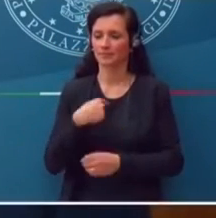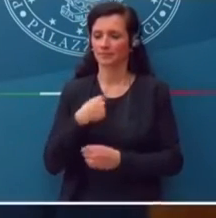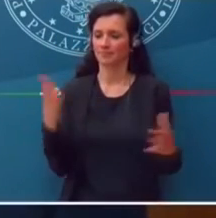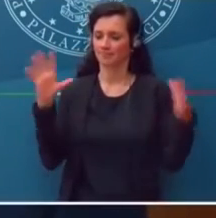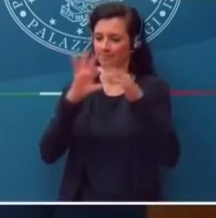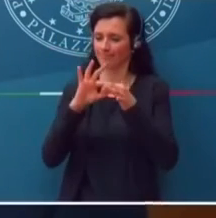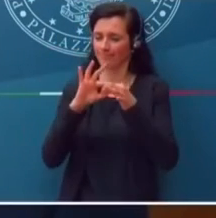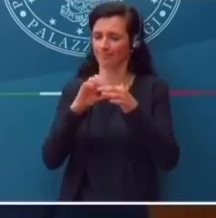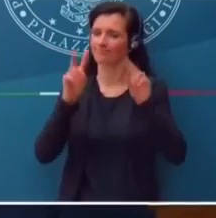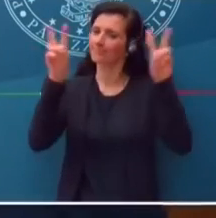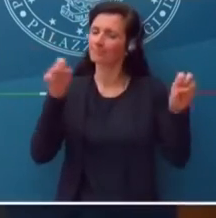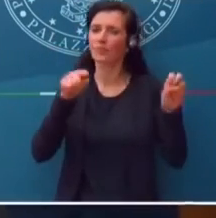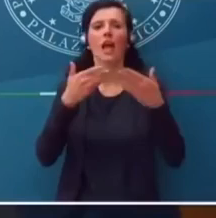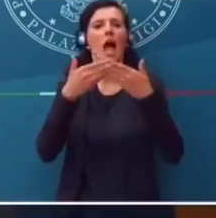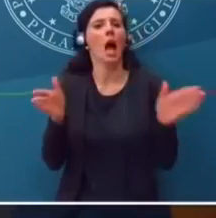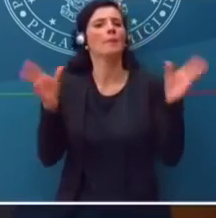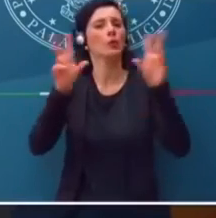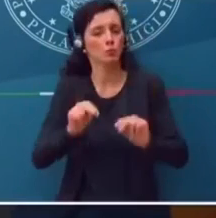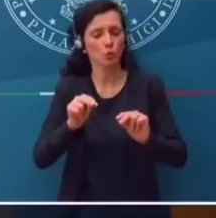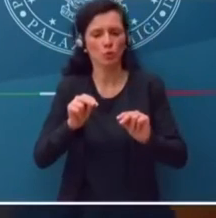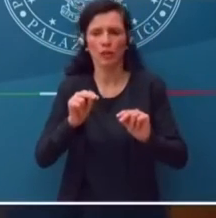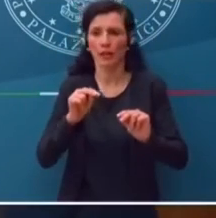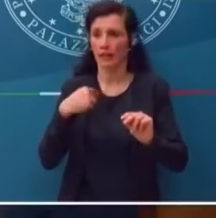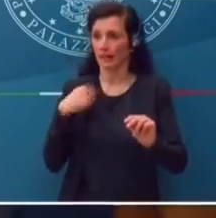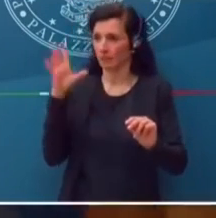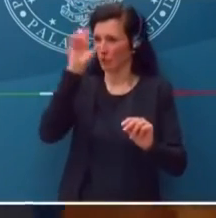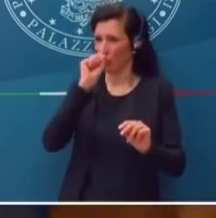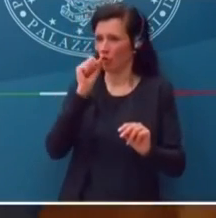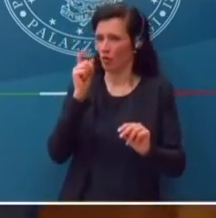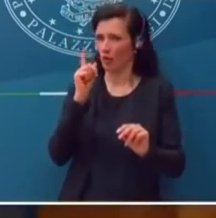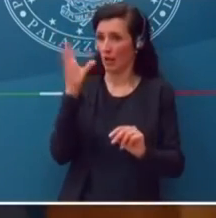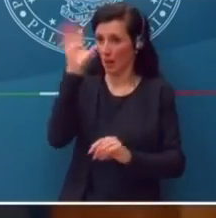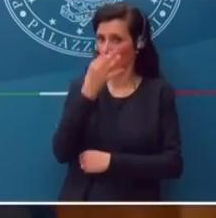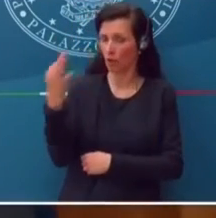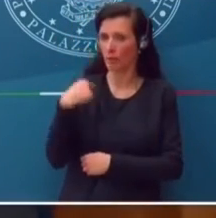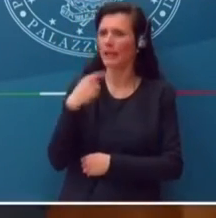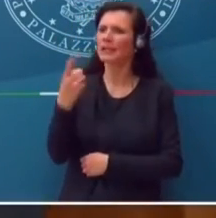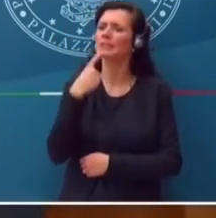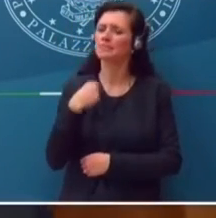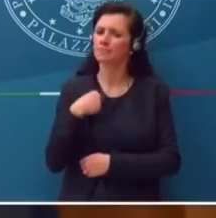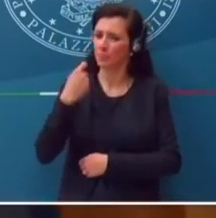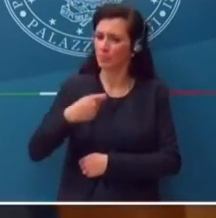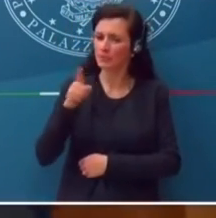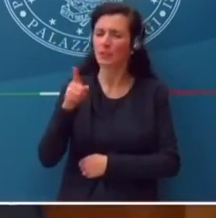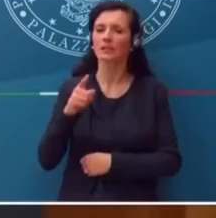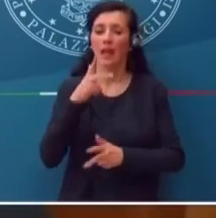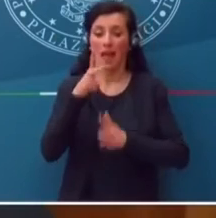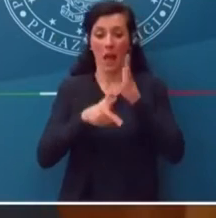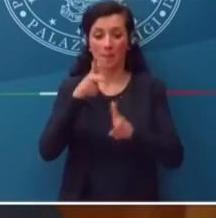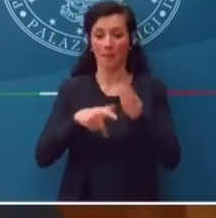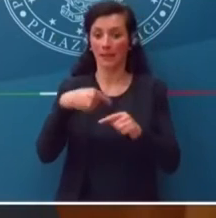sulle riaperture. Se non ho capito male, lei ci ha detto che ad aprile saranno